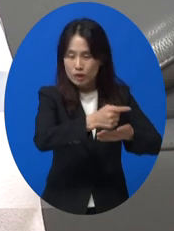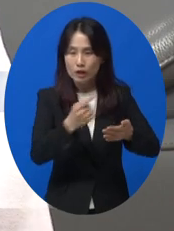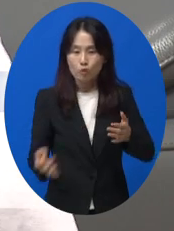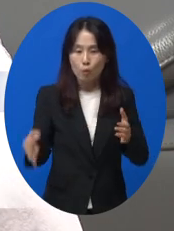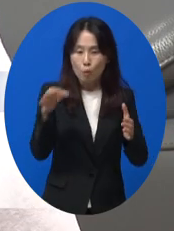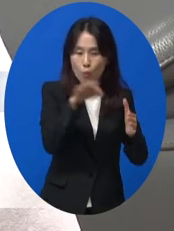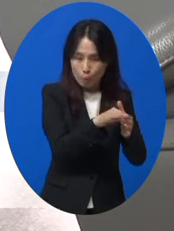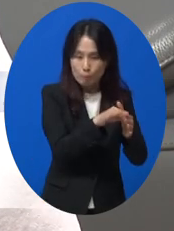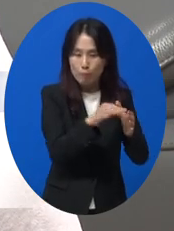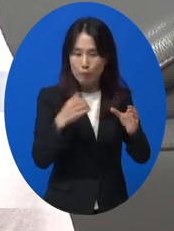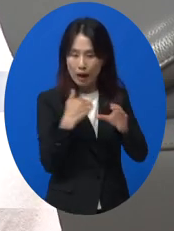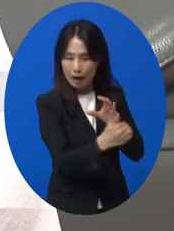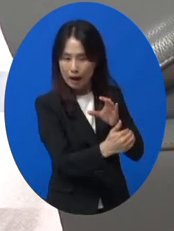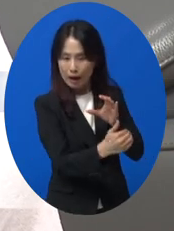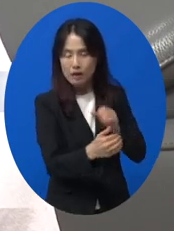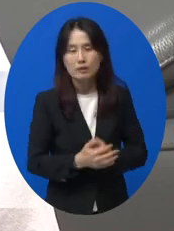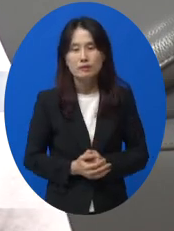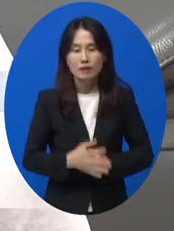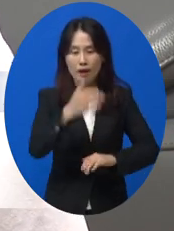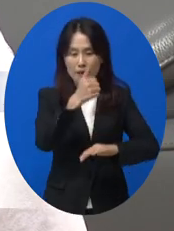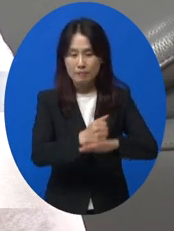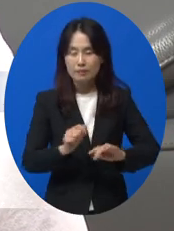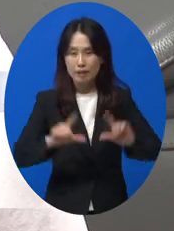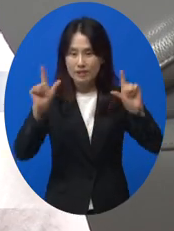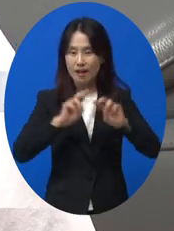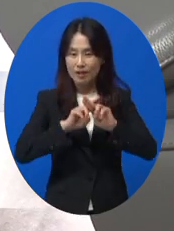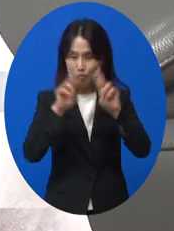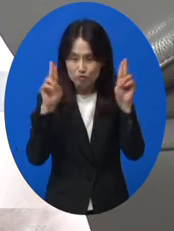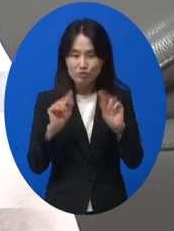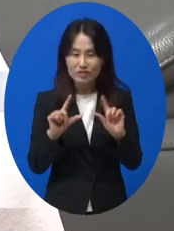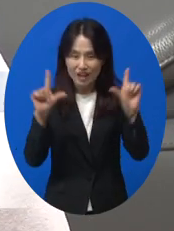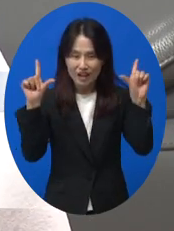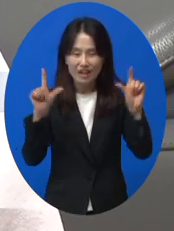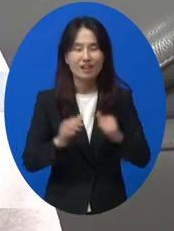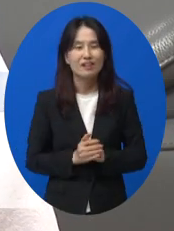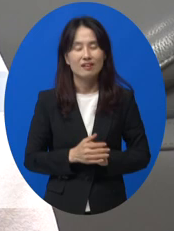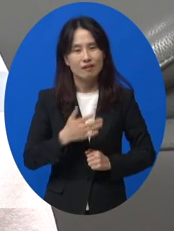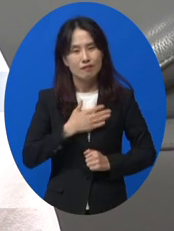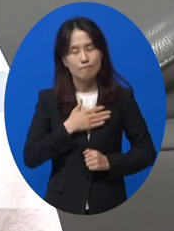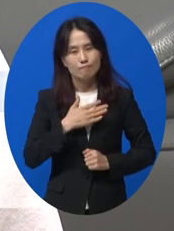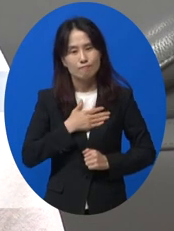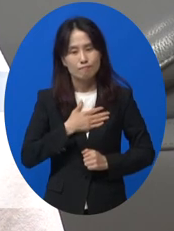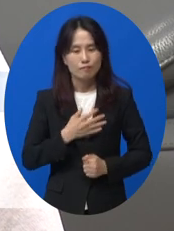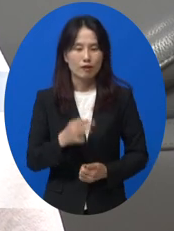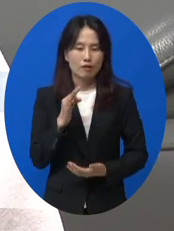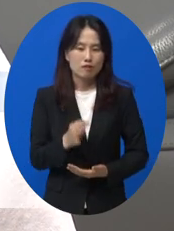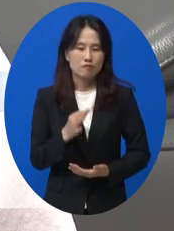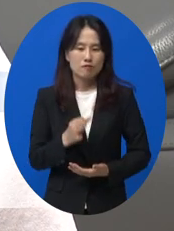누림통장에 돈을 넣어서 그 만기를 해지한 날에는